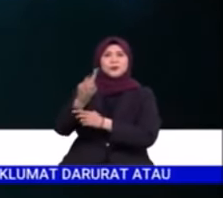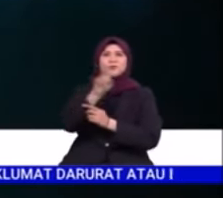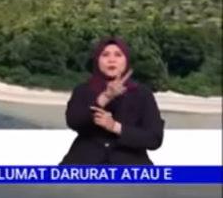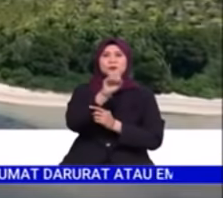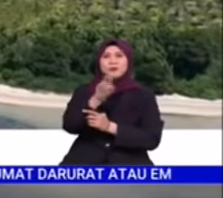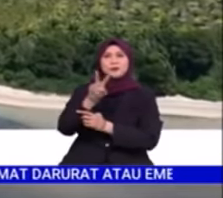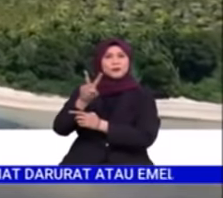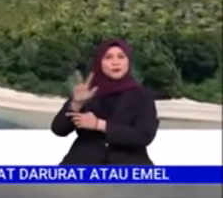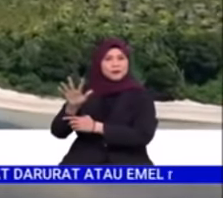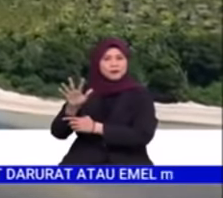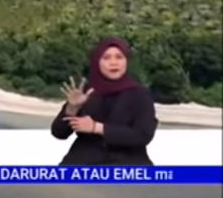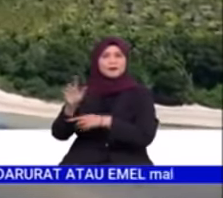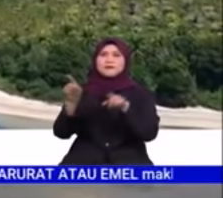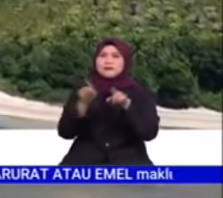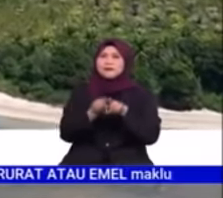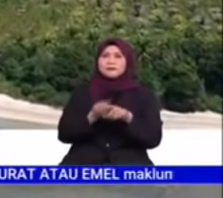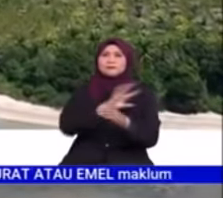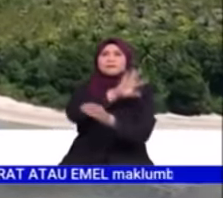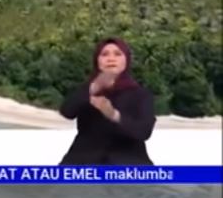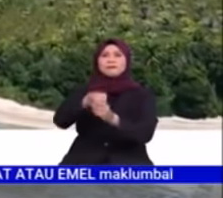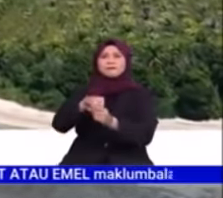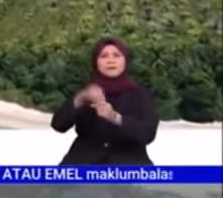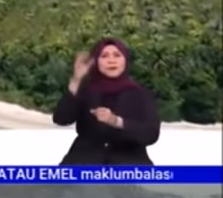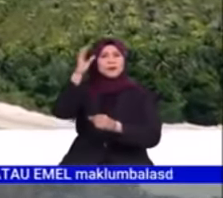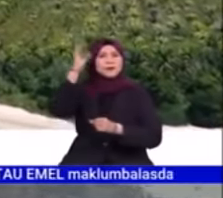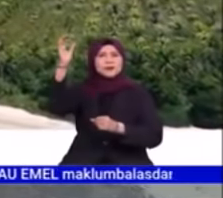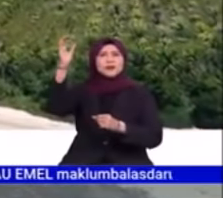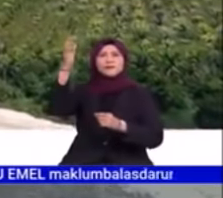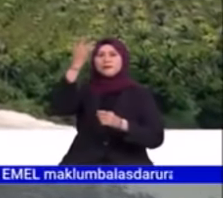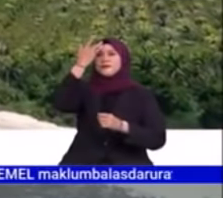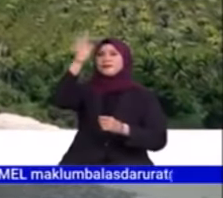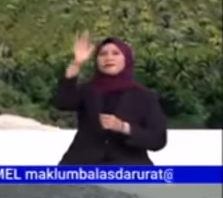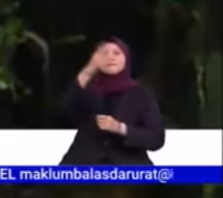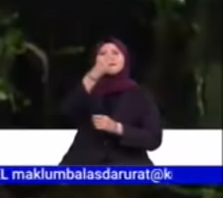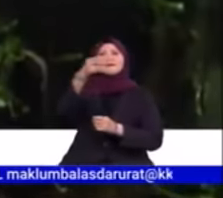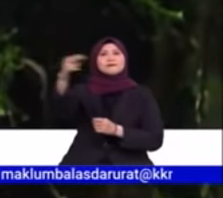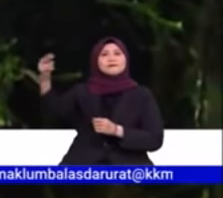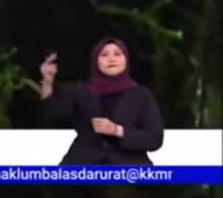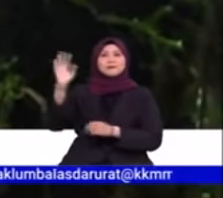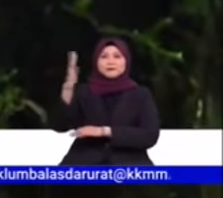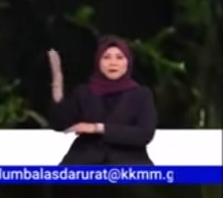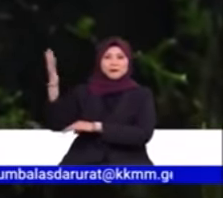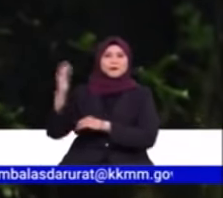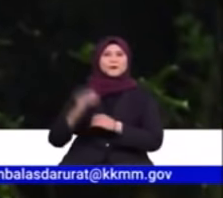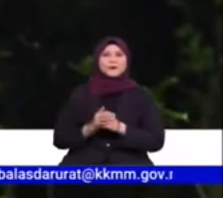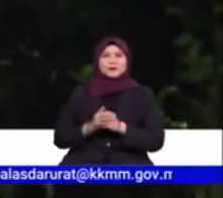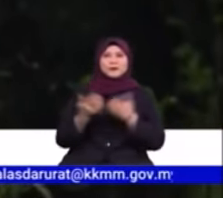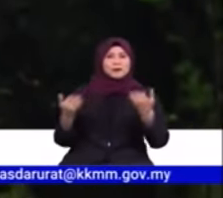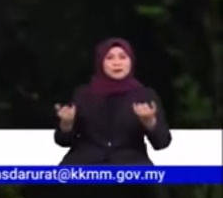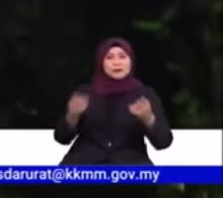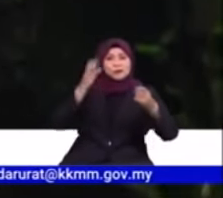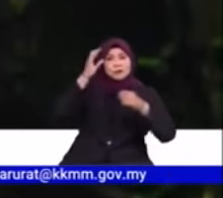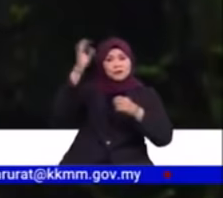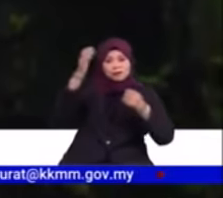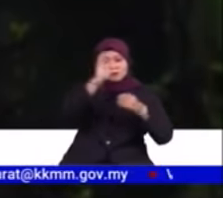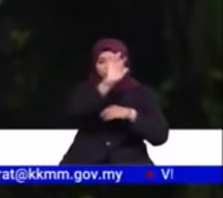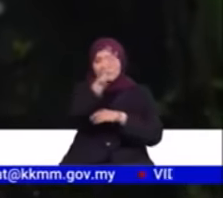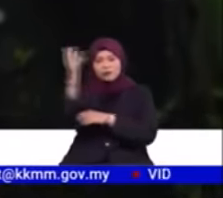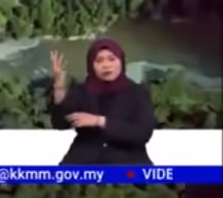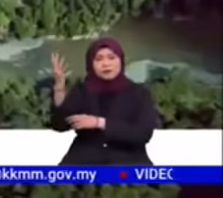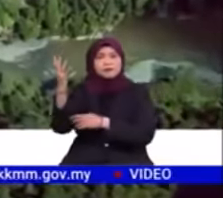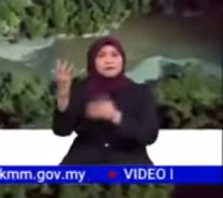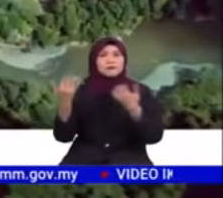2021-2026 Ayang turut merangkumi konsep kelestarian hijau katanya konsep pengurusan hutan kini